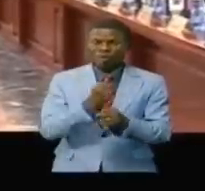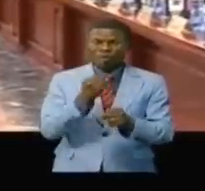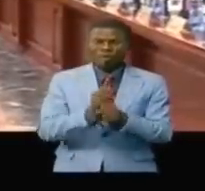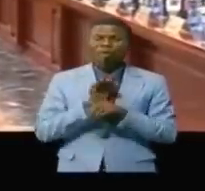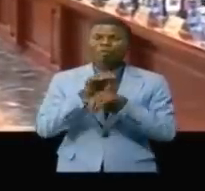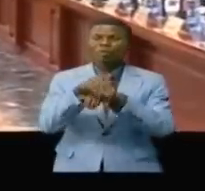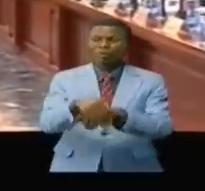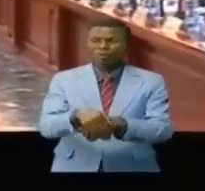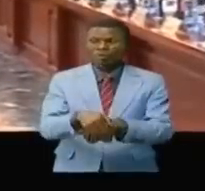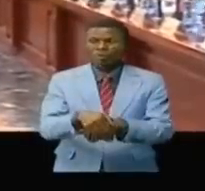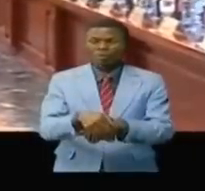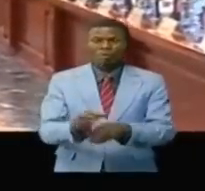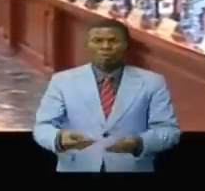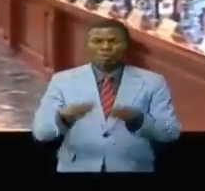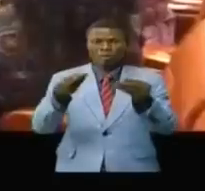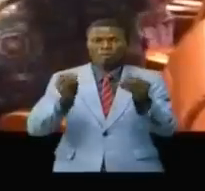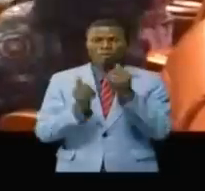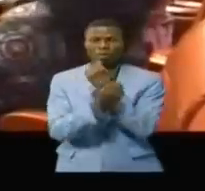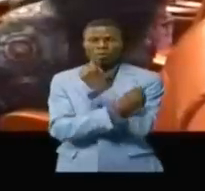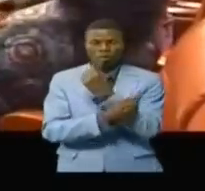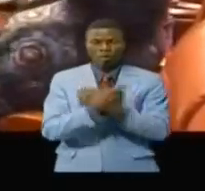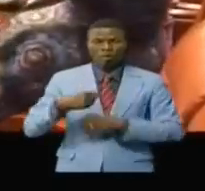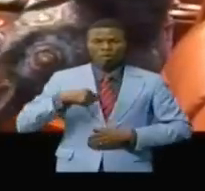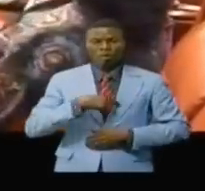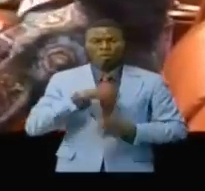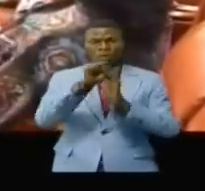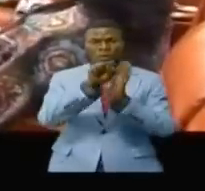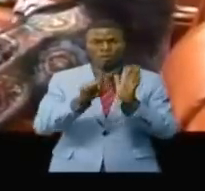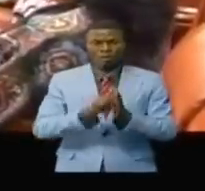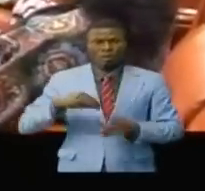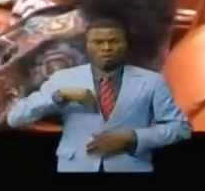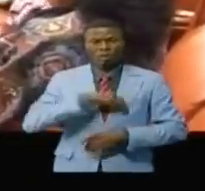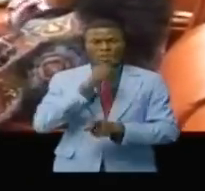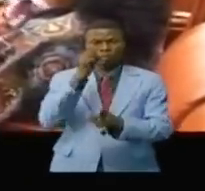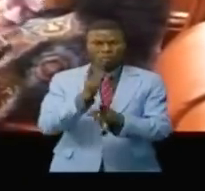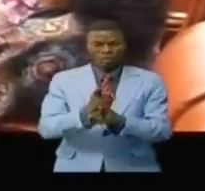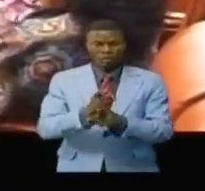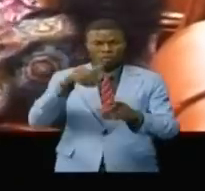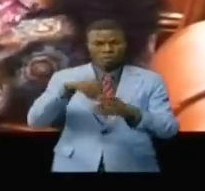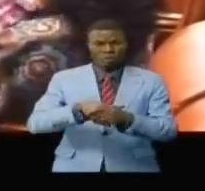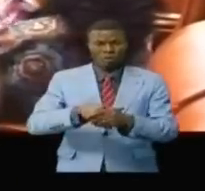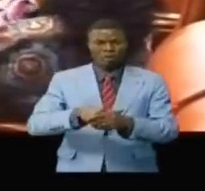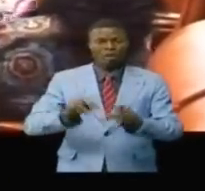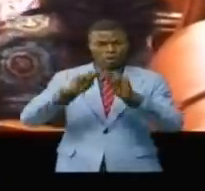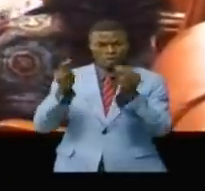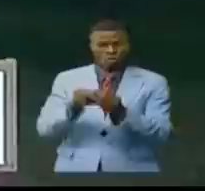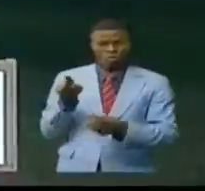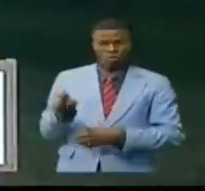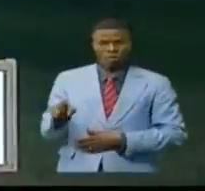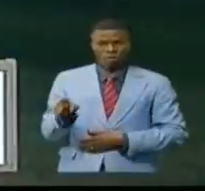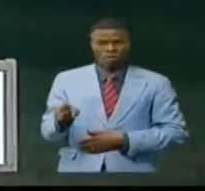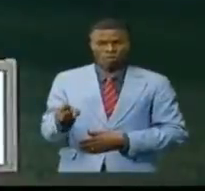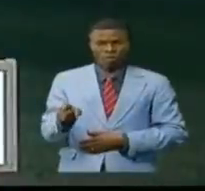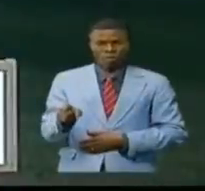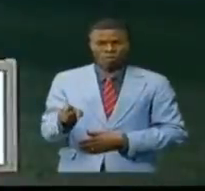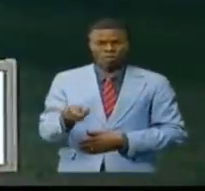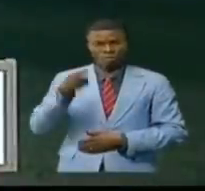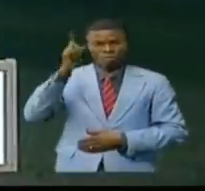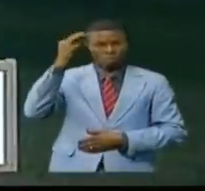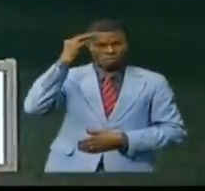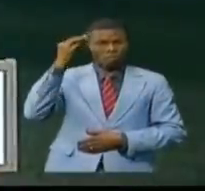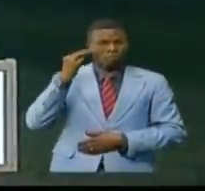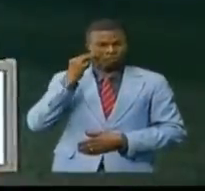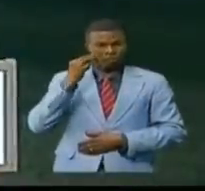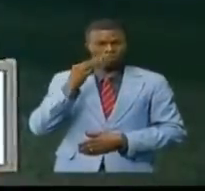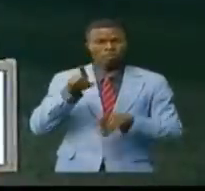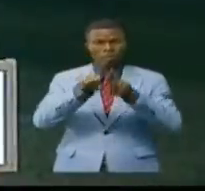d'adhésion pour donner à notre pays les statuts de membre effectif au sein de cette organisation. Le Premier ministre a